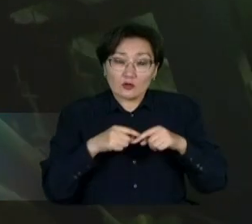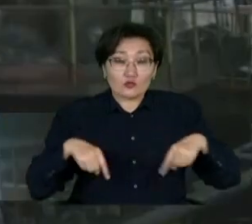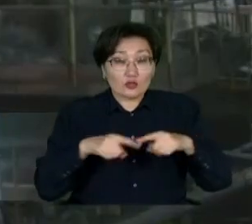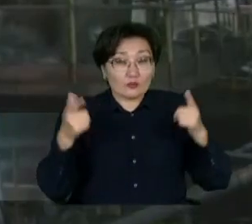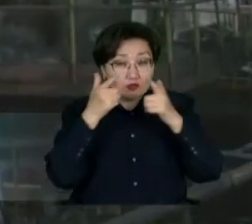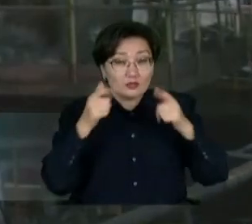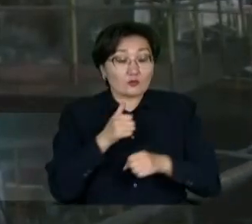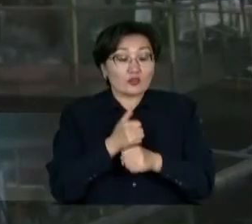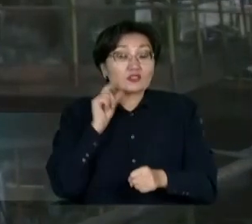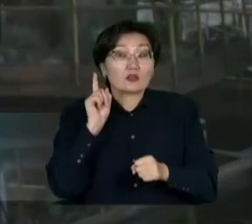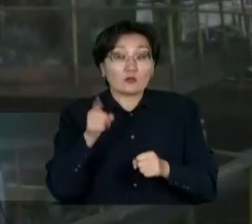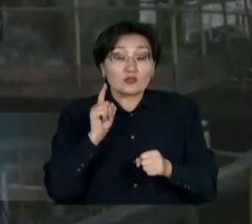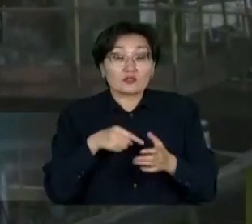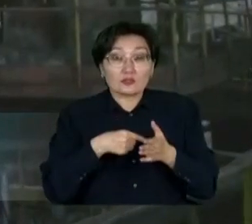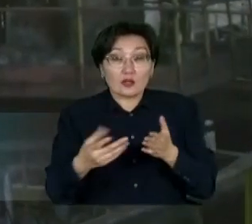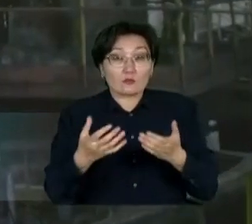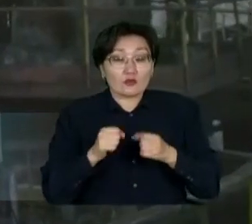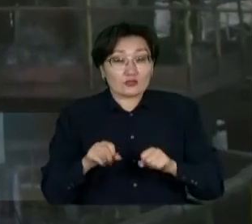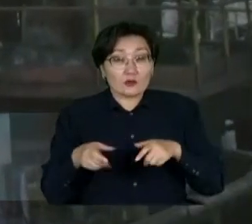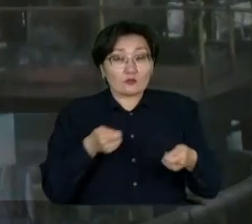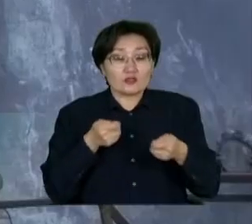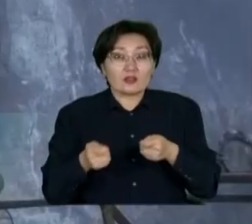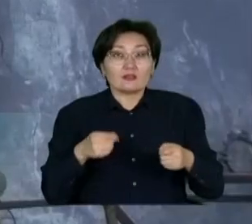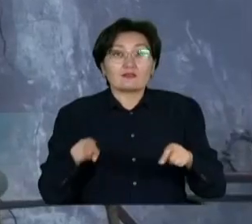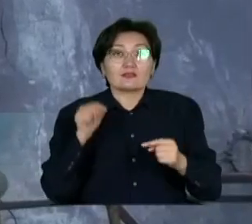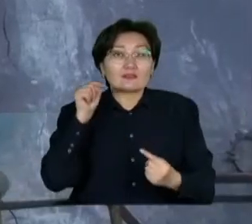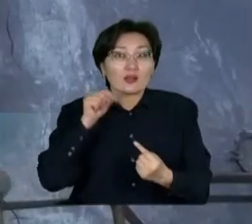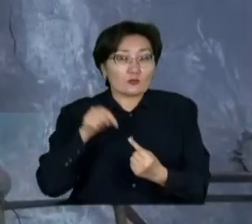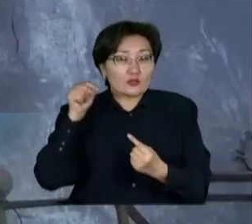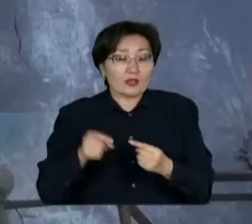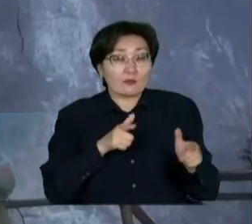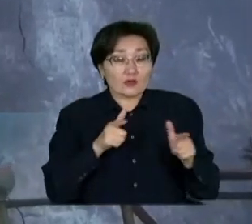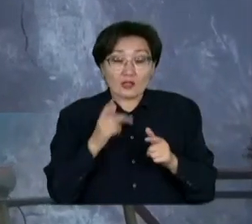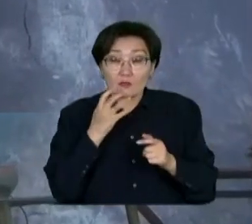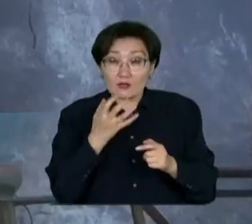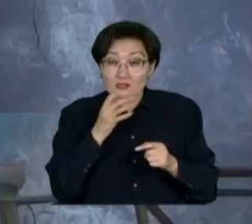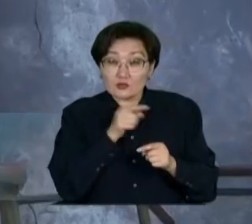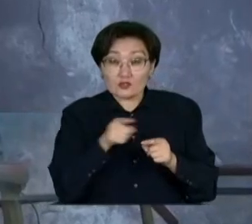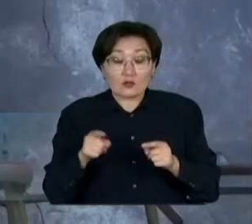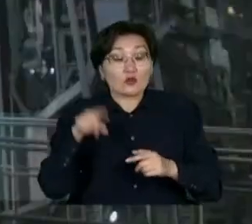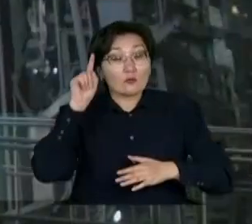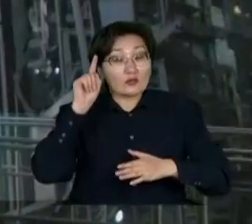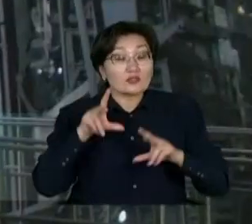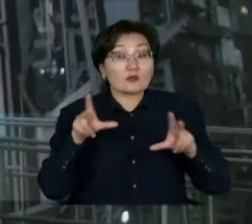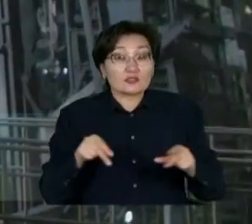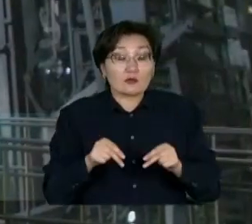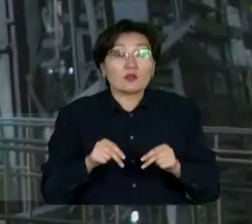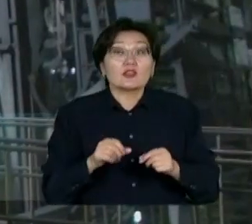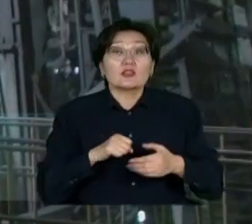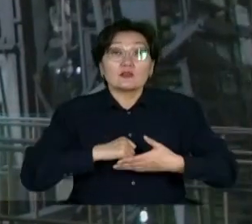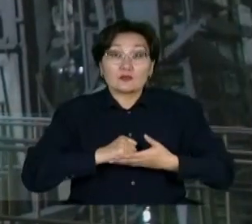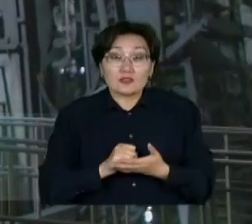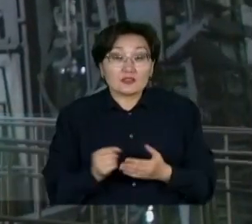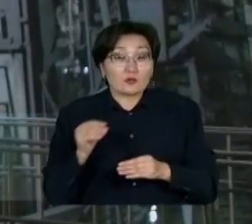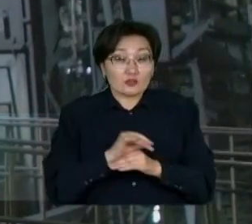прокомментировал строгий выговор, полученный от президента за ненадлежащую подготовку к отопительному сезону, и заверил, что предпринимаются